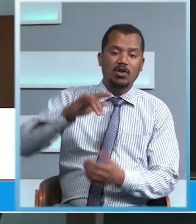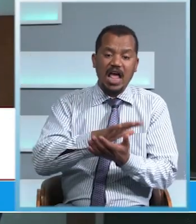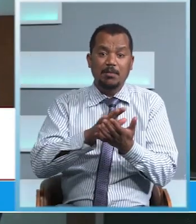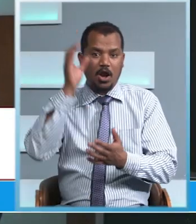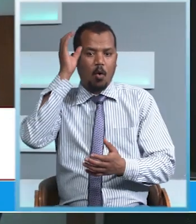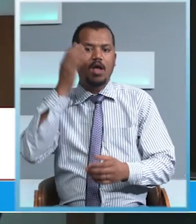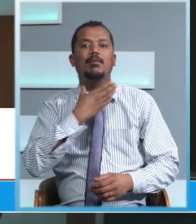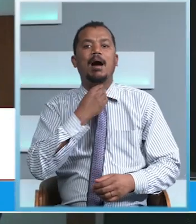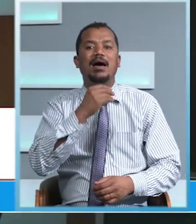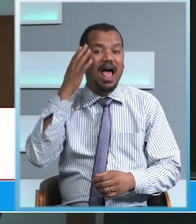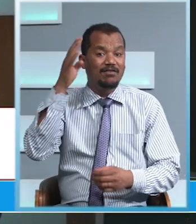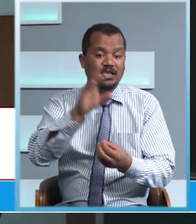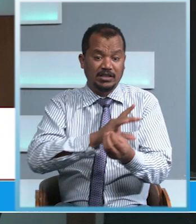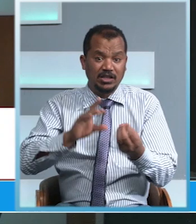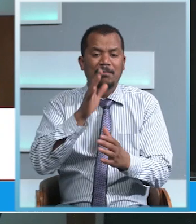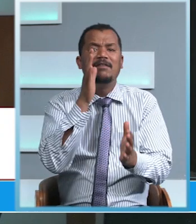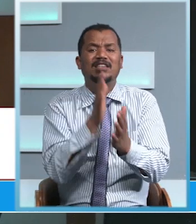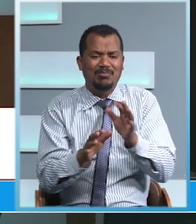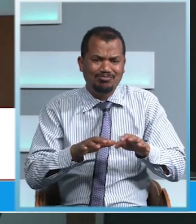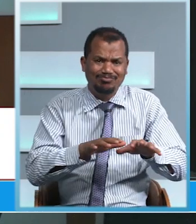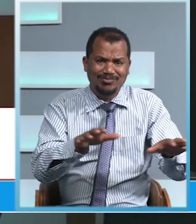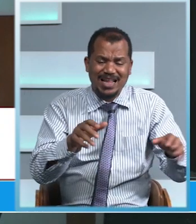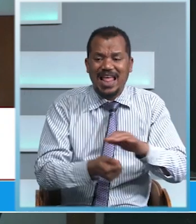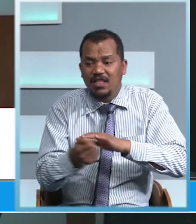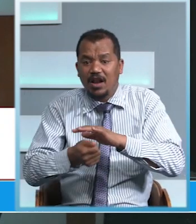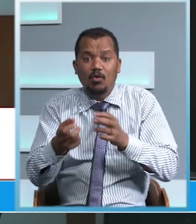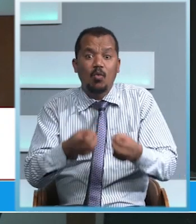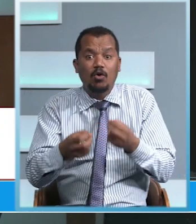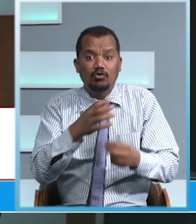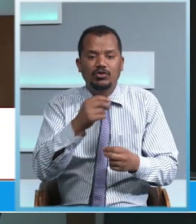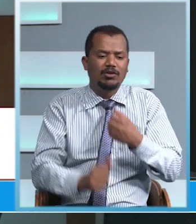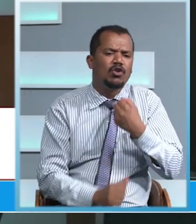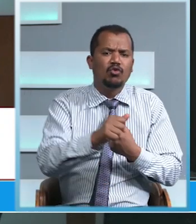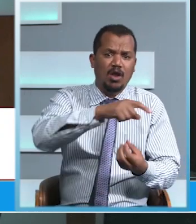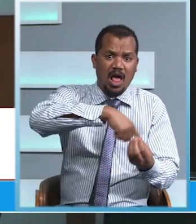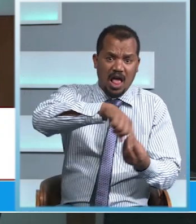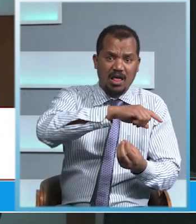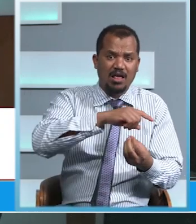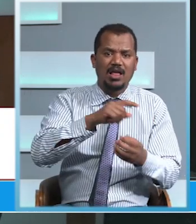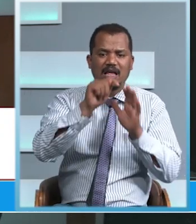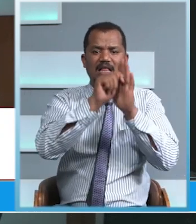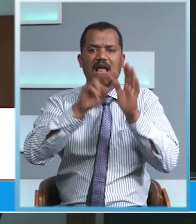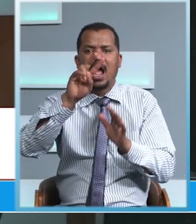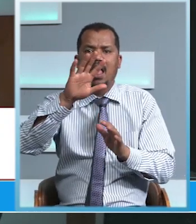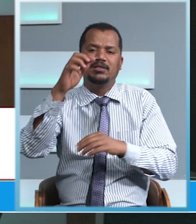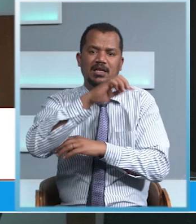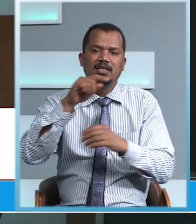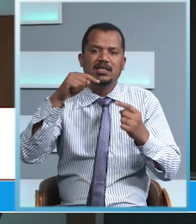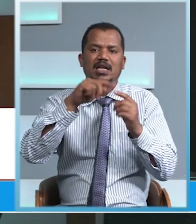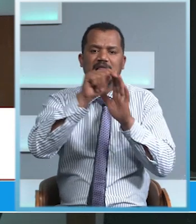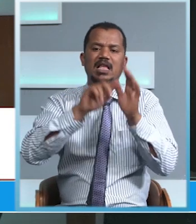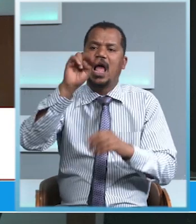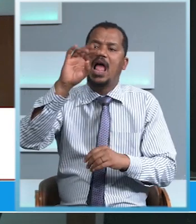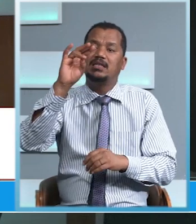ዲያስፖራው አሸባሪው ህወሓት በአማራና አፋር ክልሎች በፈጸመው ወረራ የተፈናቀሉ ወገኖችና የተጎዱ አካባቢዎችን ከታህሳስ